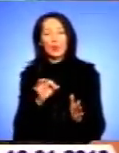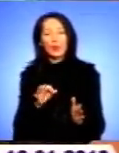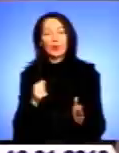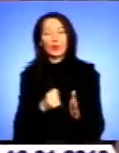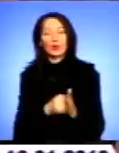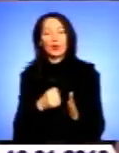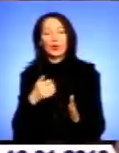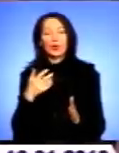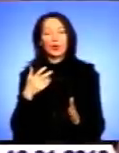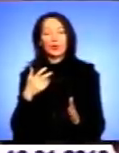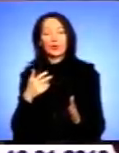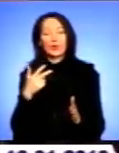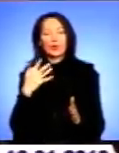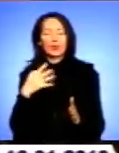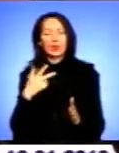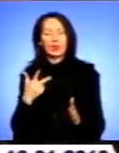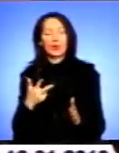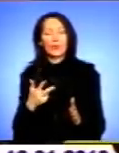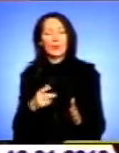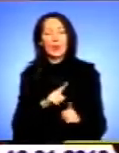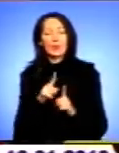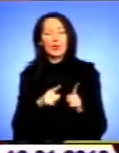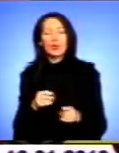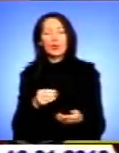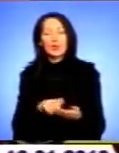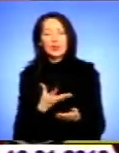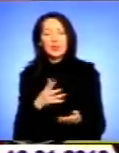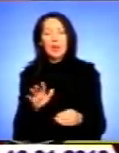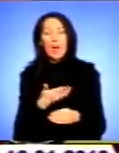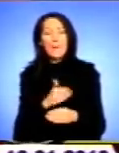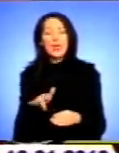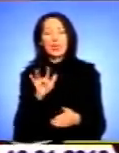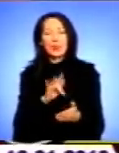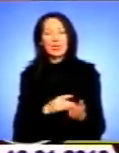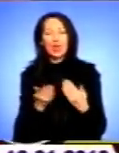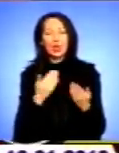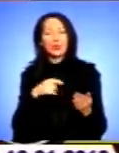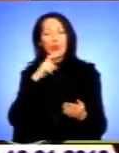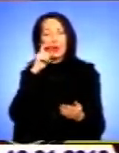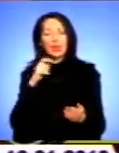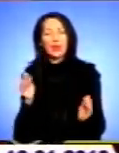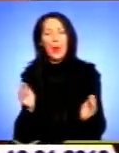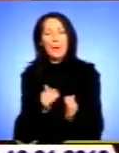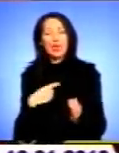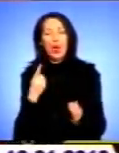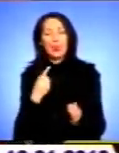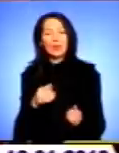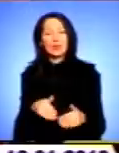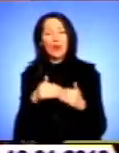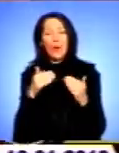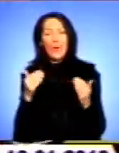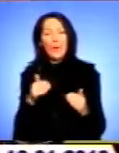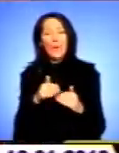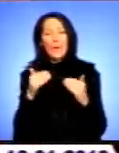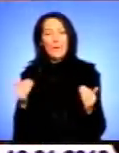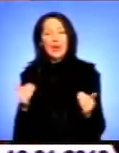43. Змінюються тільки тарифи на міжміські розмови по Україні. Тобто в межах області, в межах України. Раніше